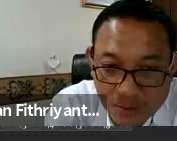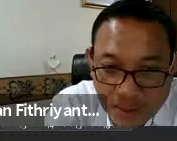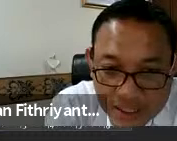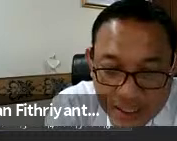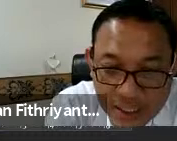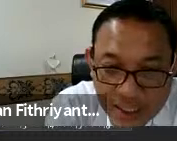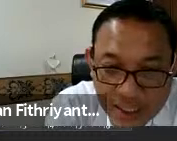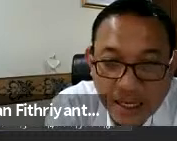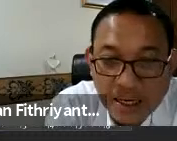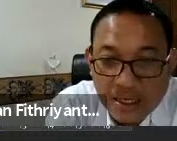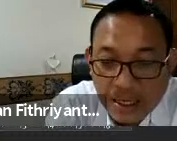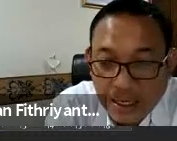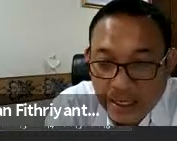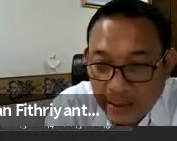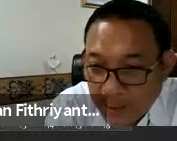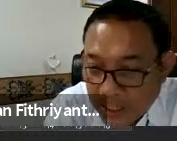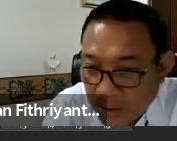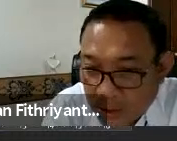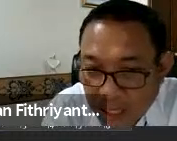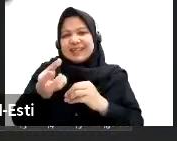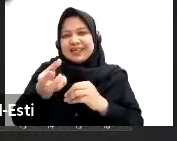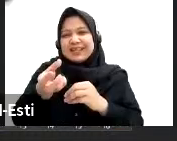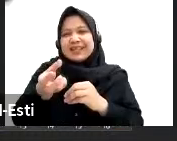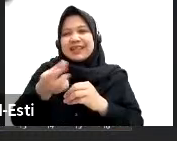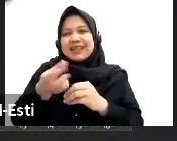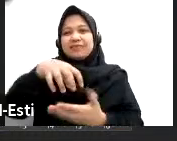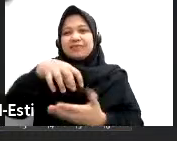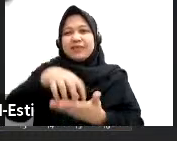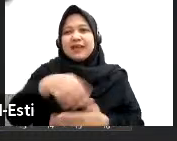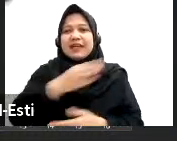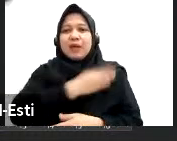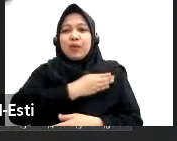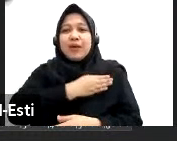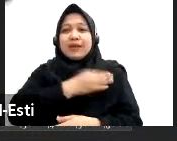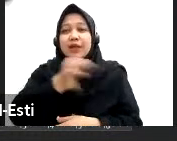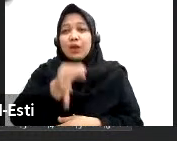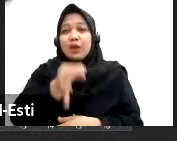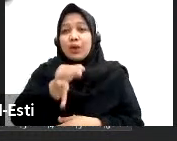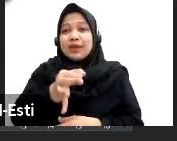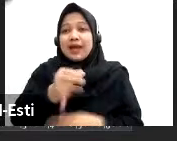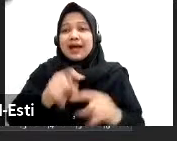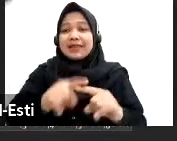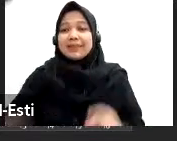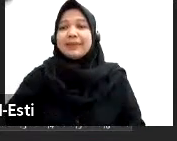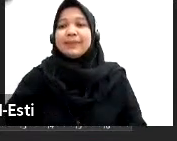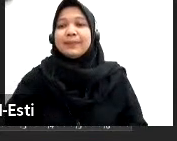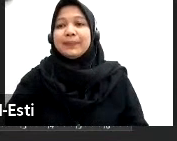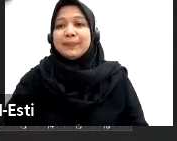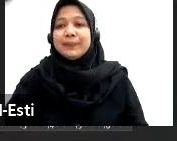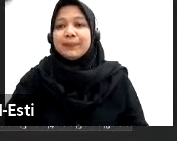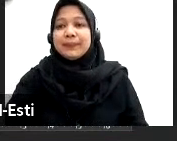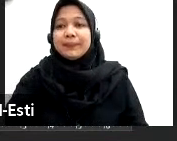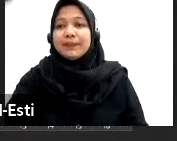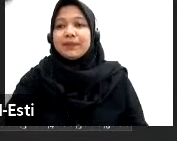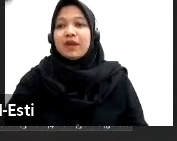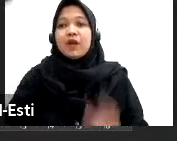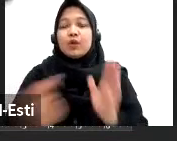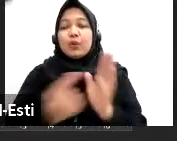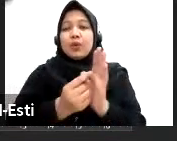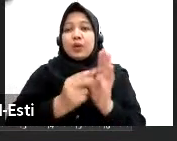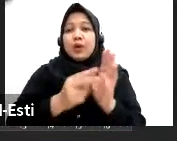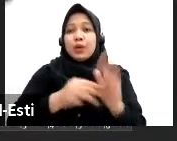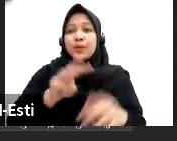hanya yang jumlahnya sedikit yang letaknya ada di kabupaten kota Tetapi dia berdasarkan undang-undang 23 tentang pemerintah daerah